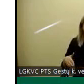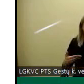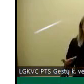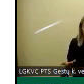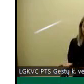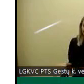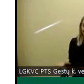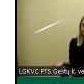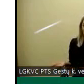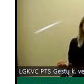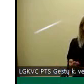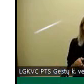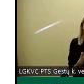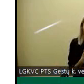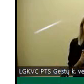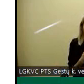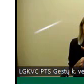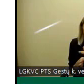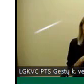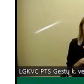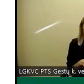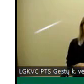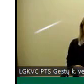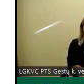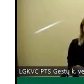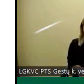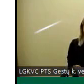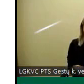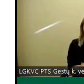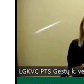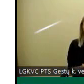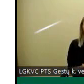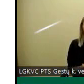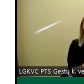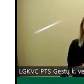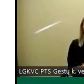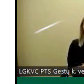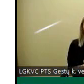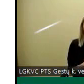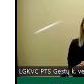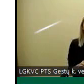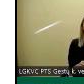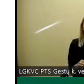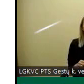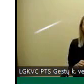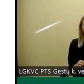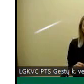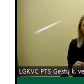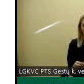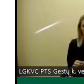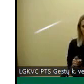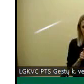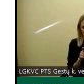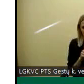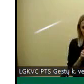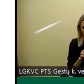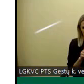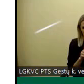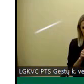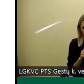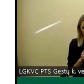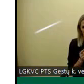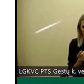tai ir įvyks. Ir čia galbūt iš darnaus vystymosi tarpdalykinės temos